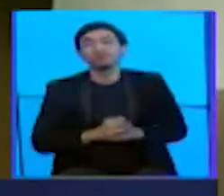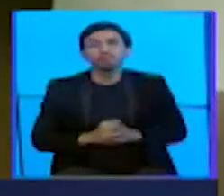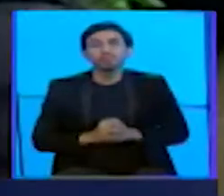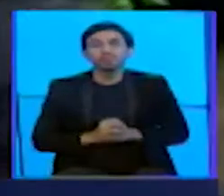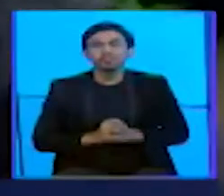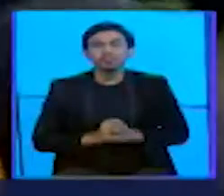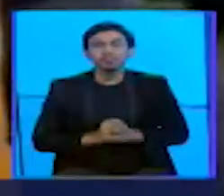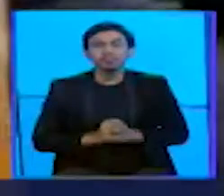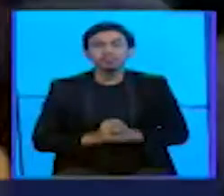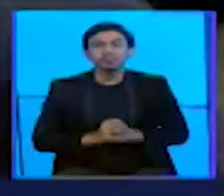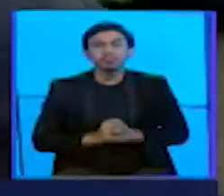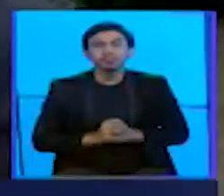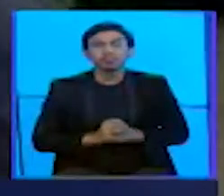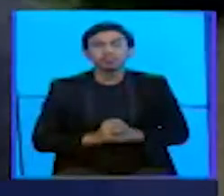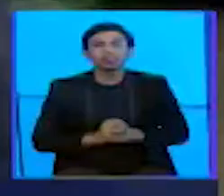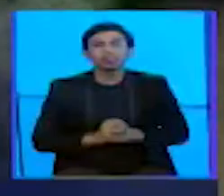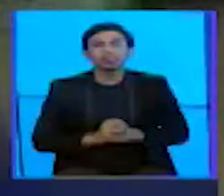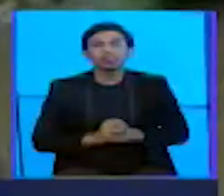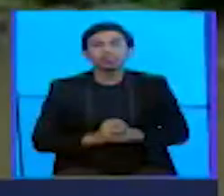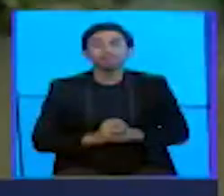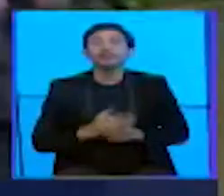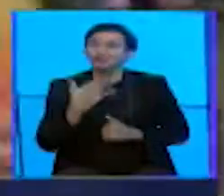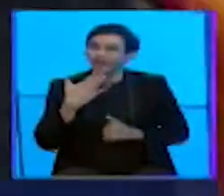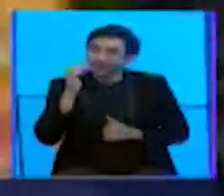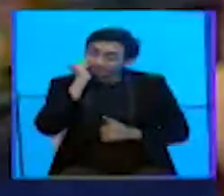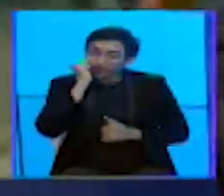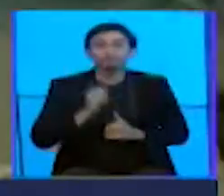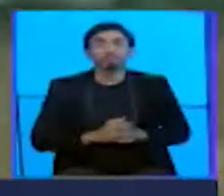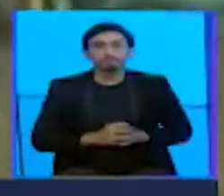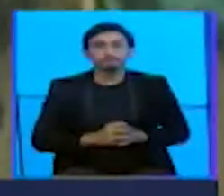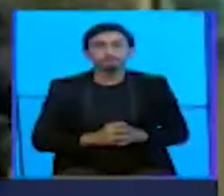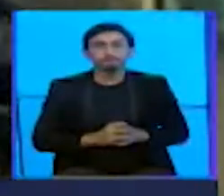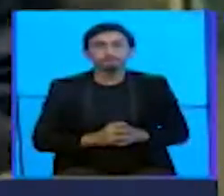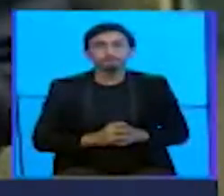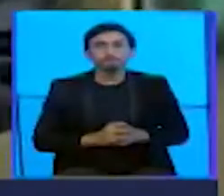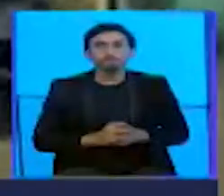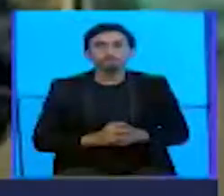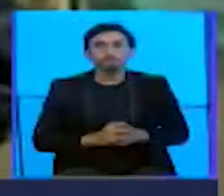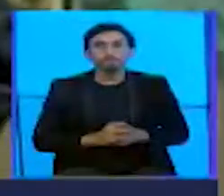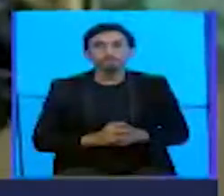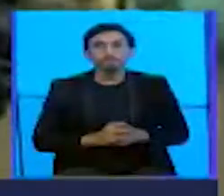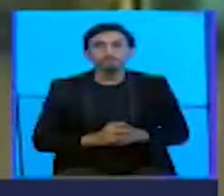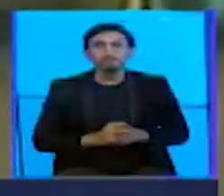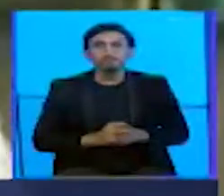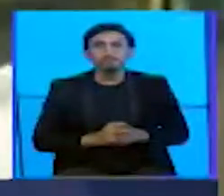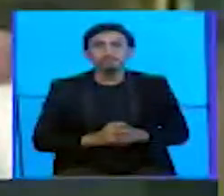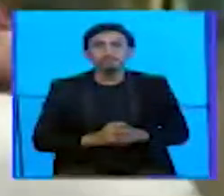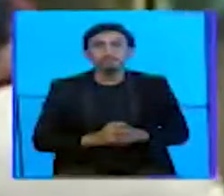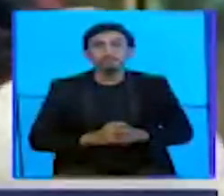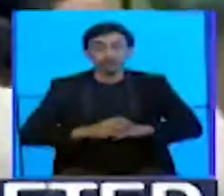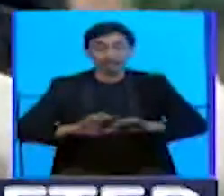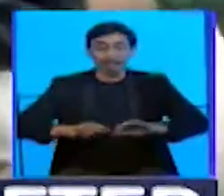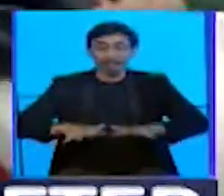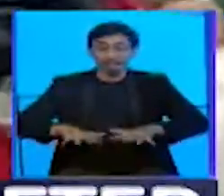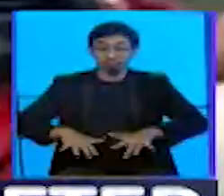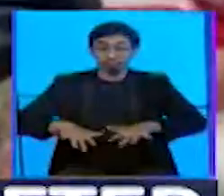tenggelam. Baik, terima kasih banyak Bu Hana atas waktunya bersama dengan kami. Ya, pemirsa, memang tinggi banjir